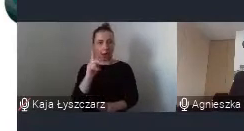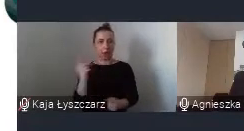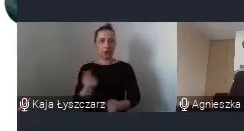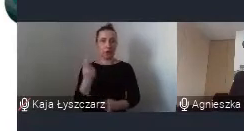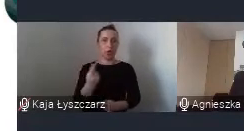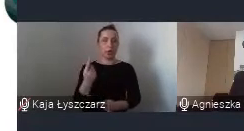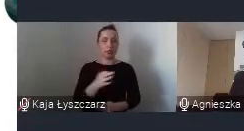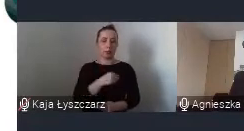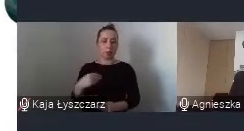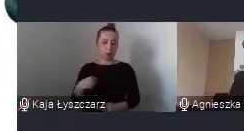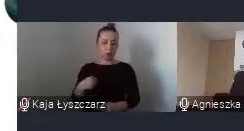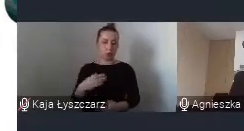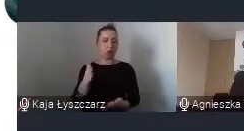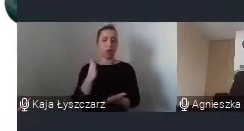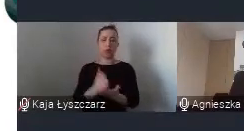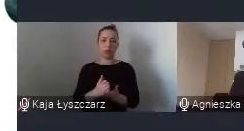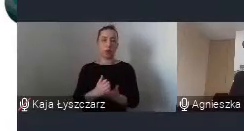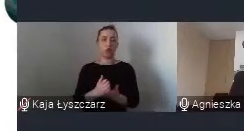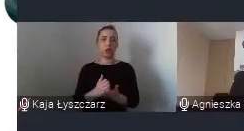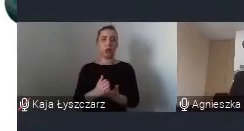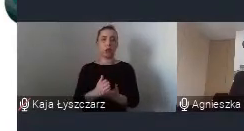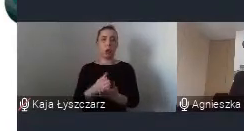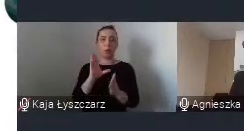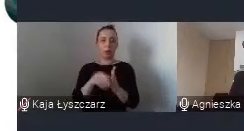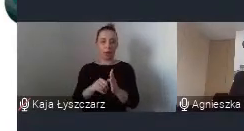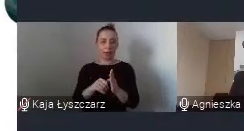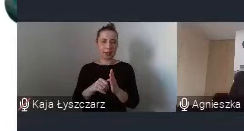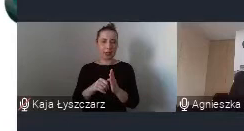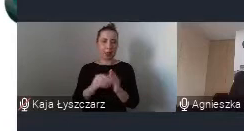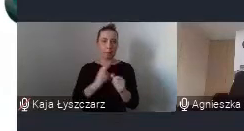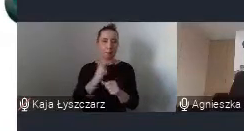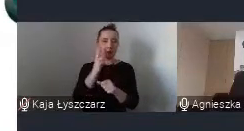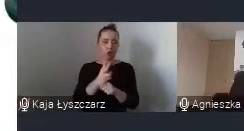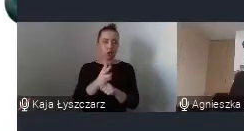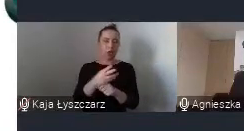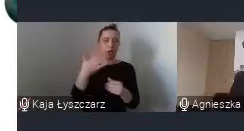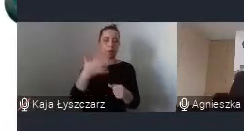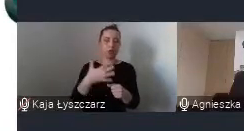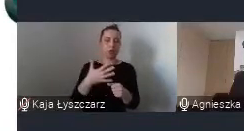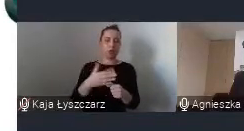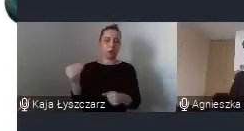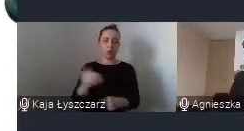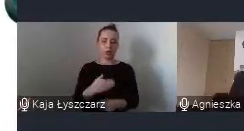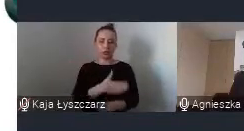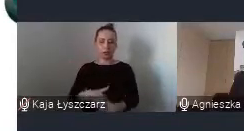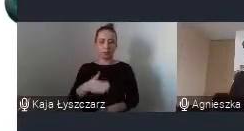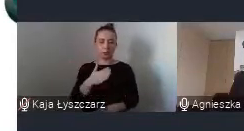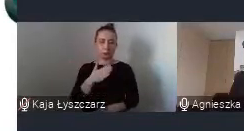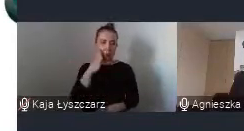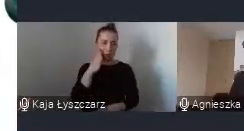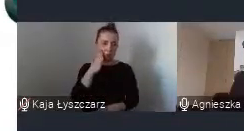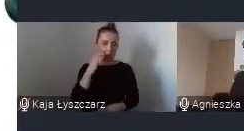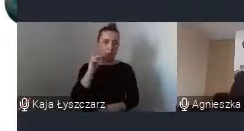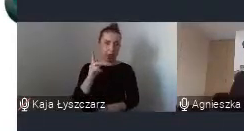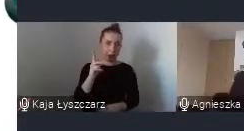to miasta co najmniej 50 tysięcy mieszkańców. Są jeszcze inne możliwości, ale